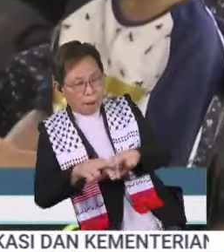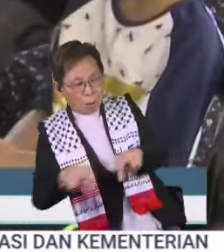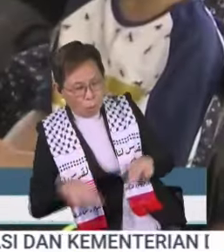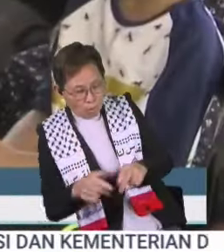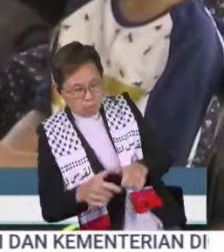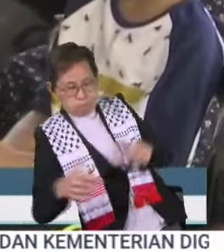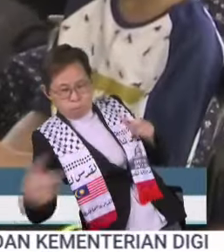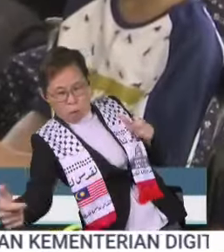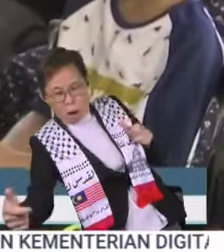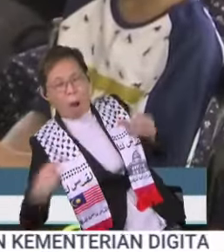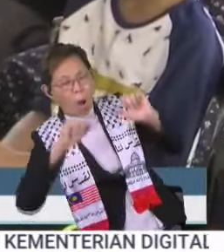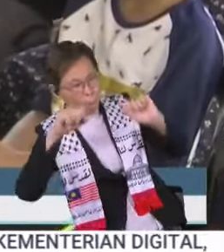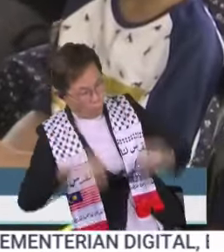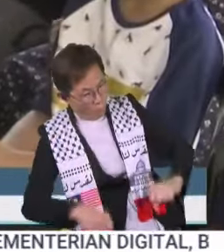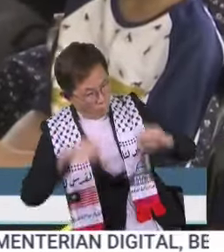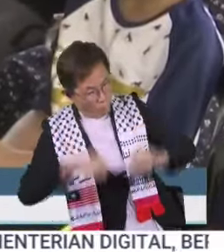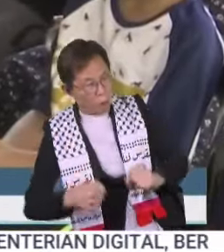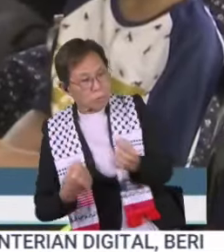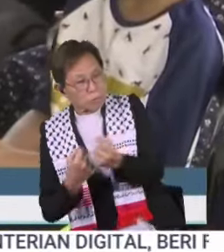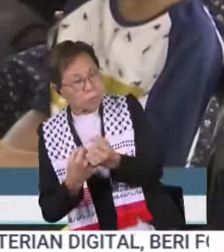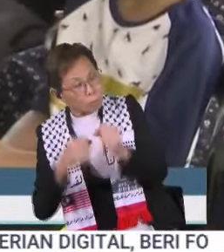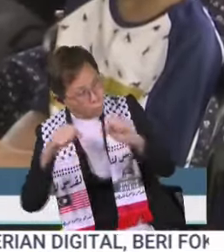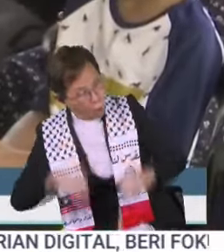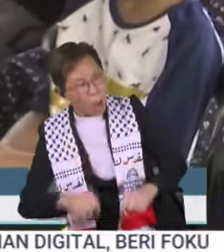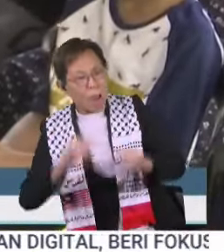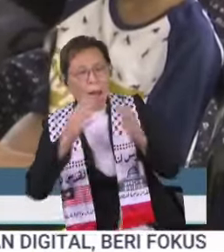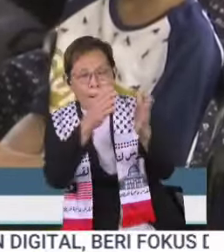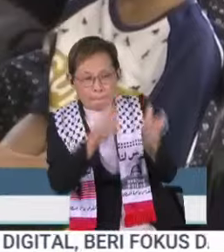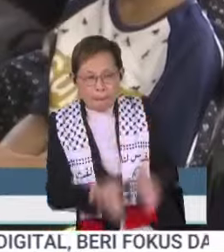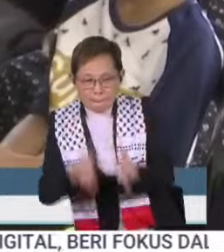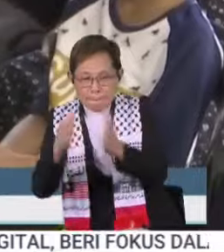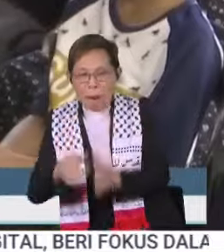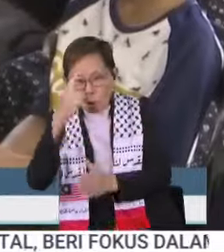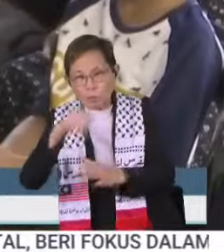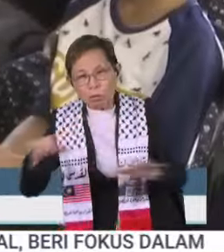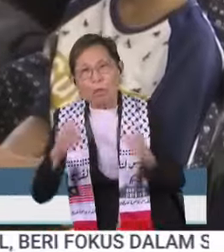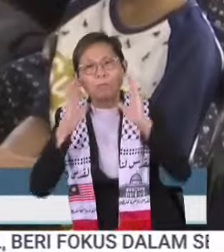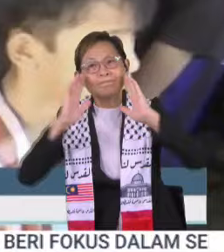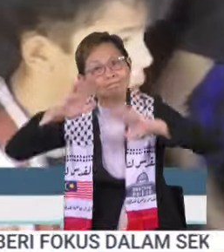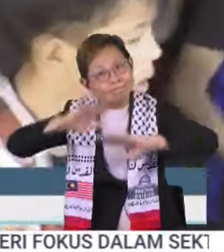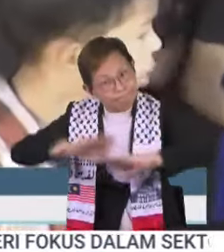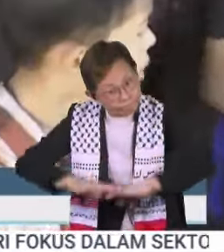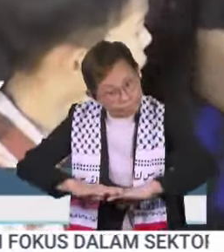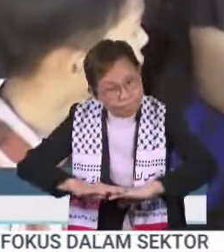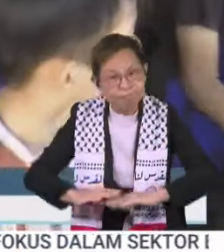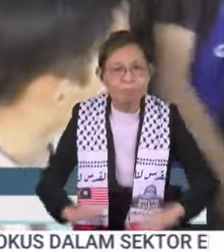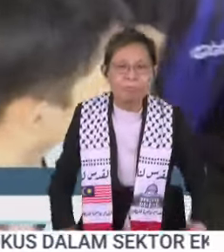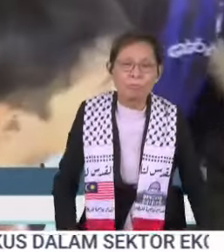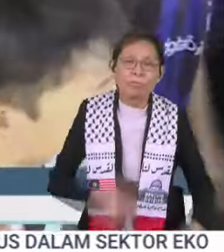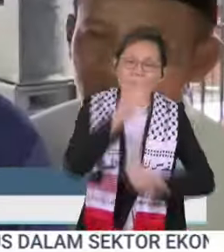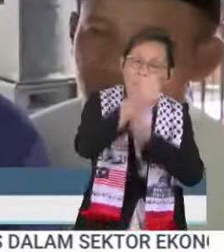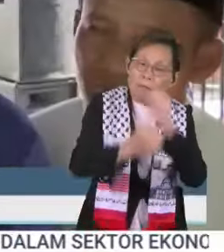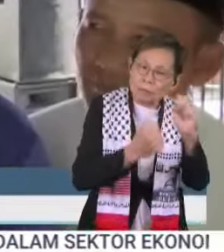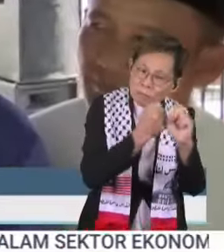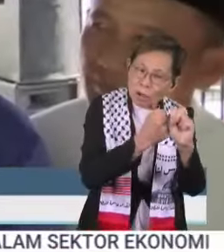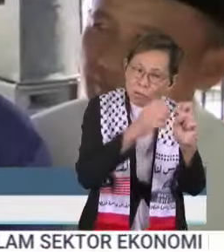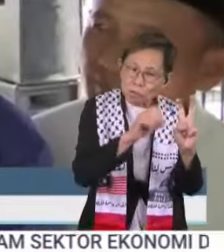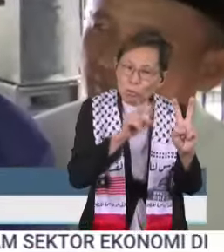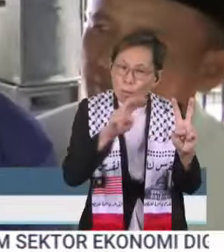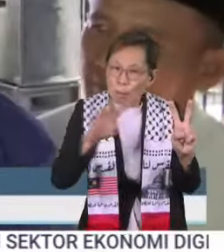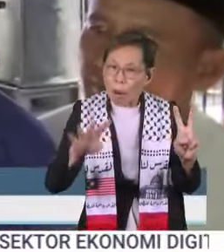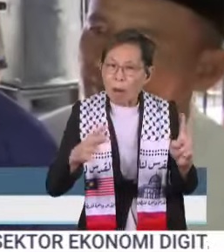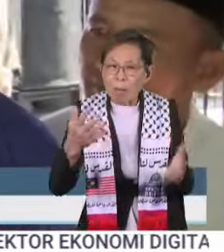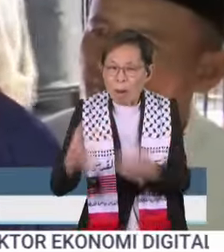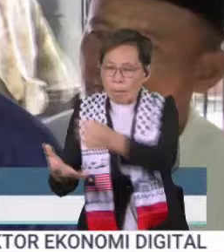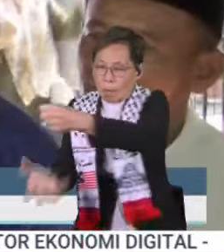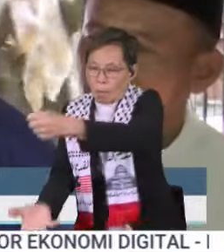itu agar ia mampu menampung Lebih ramai jemaah untuk menjalani ibadah Insyaallah tahun hadapan mungkin ada beberapa peruntukan